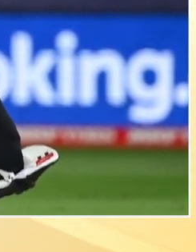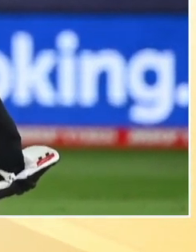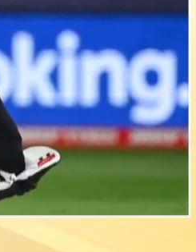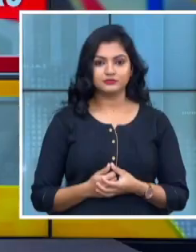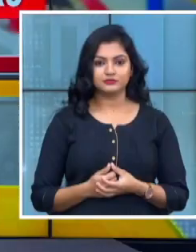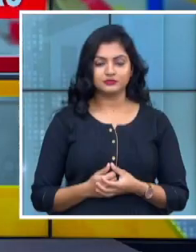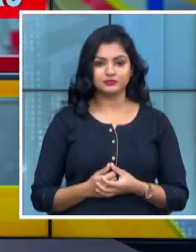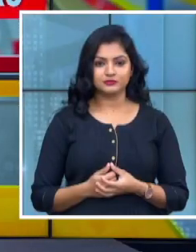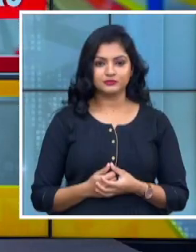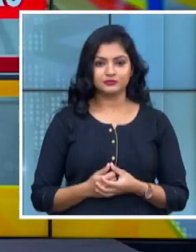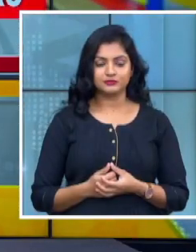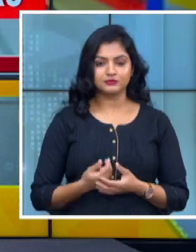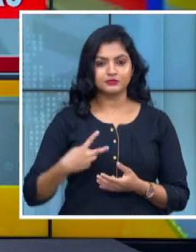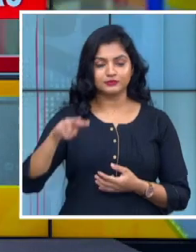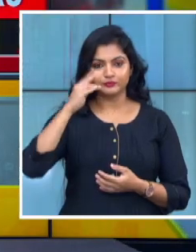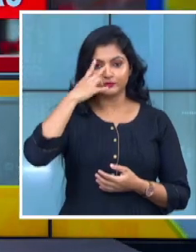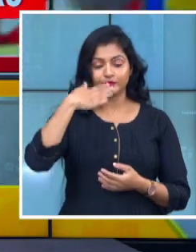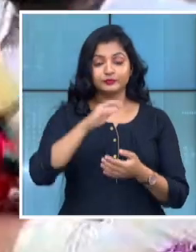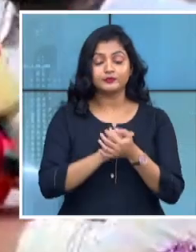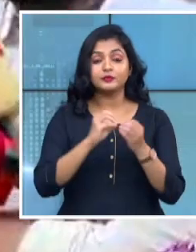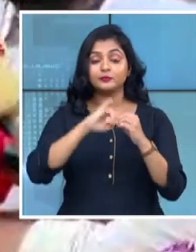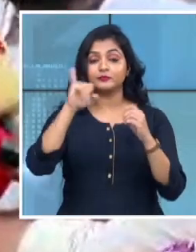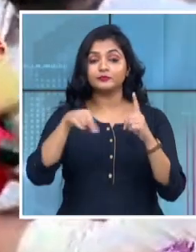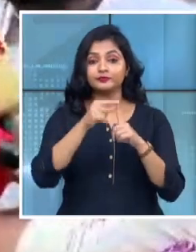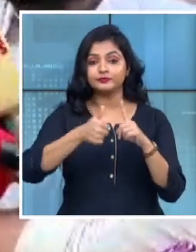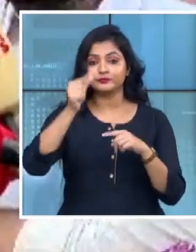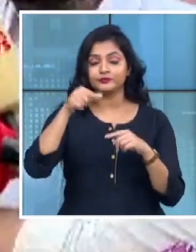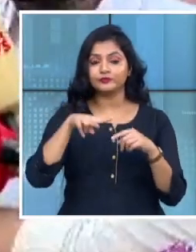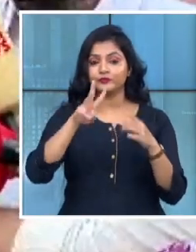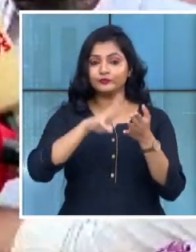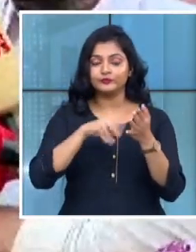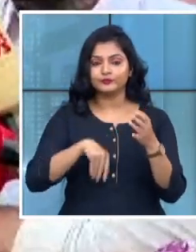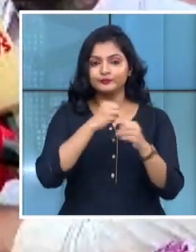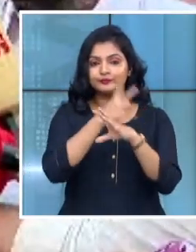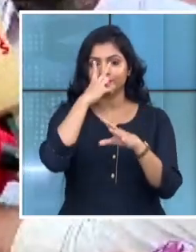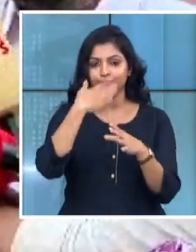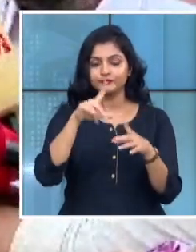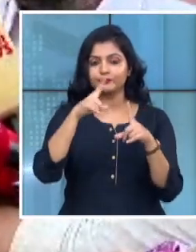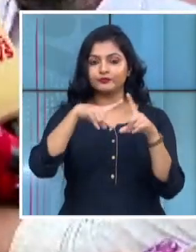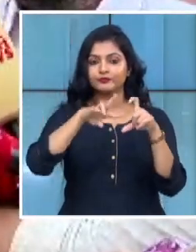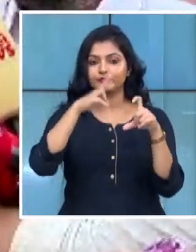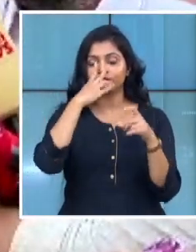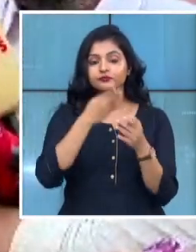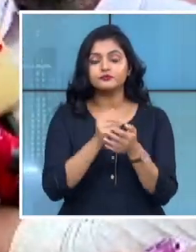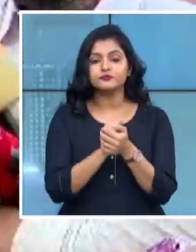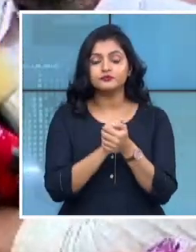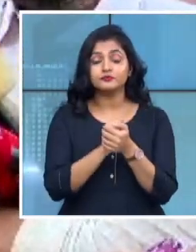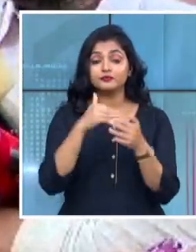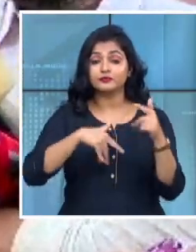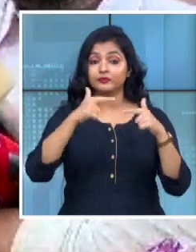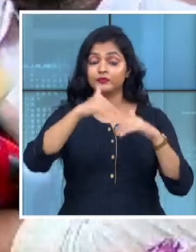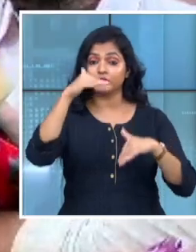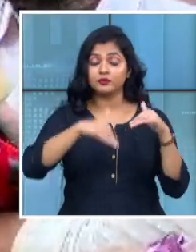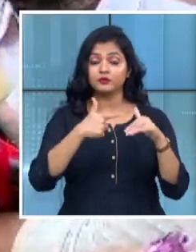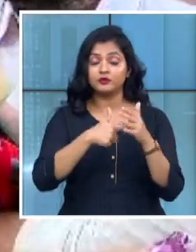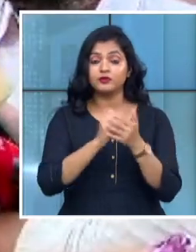വിവരങ്ങൾ നൽകിയത്. BJP നേതാവ് V മുരളീധരൻ മാധ്യമങ്ങളെ കാണുന്നു. നടന്നു ഈ തെരഞ്ഞെടുപ്പുകളിലെ ഏറ്റവും വലിയ